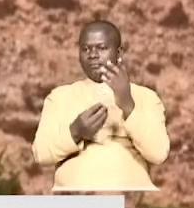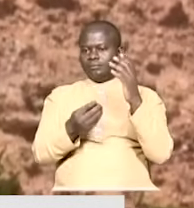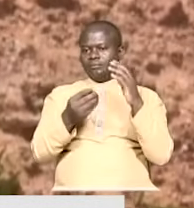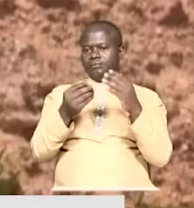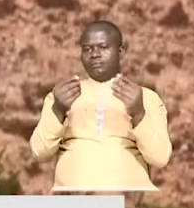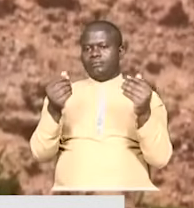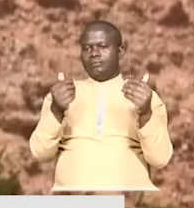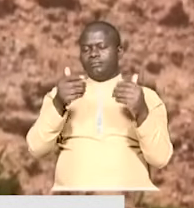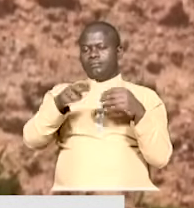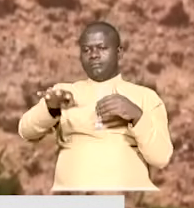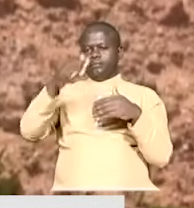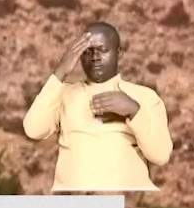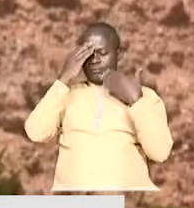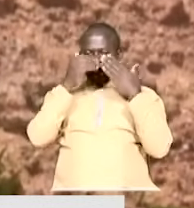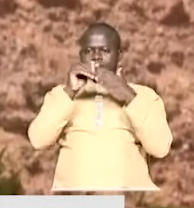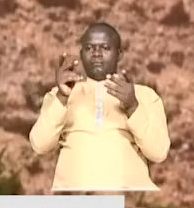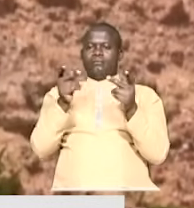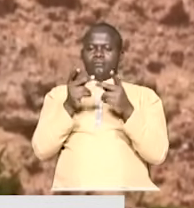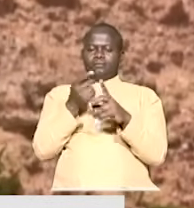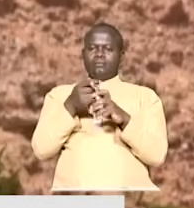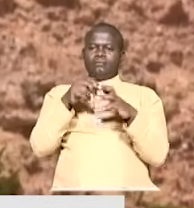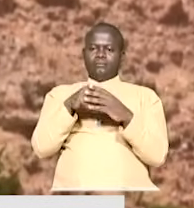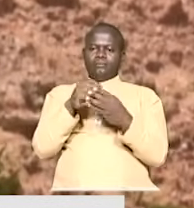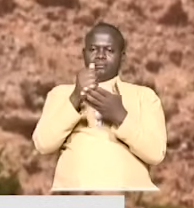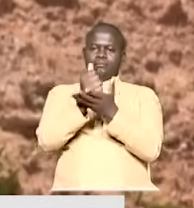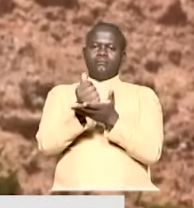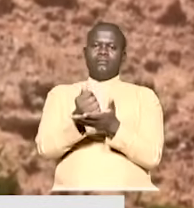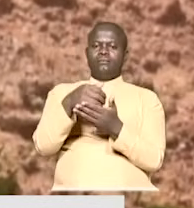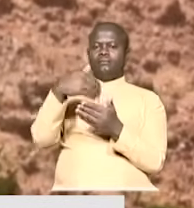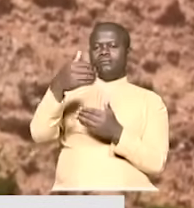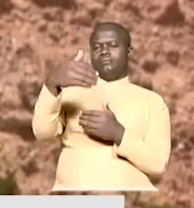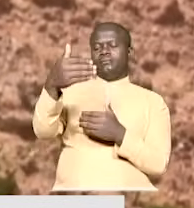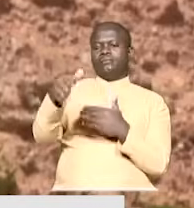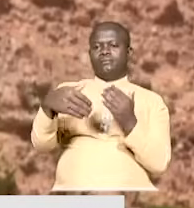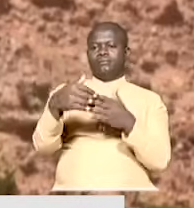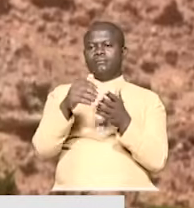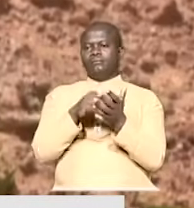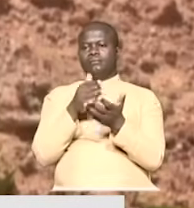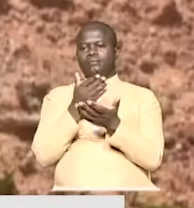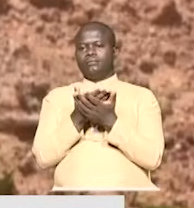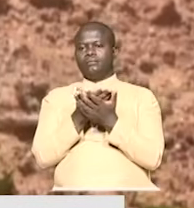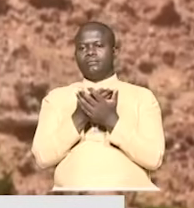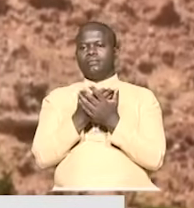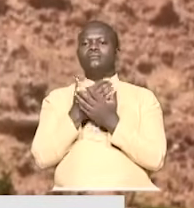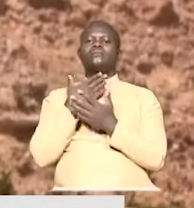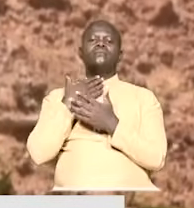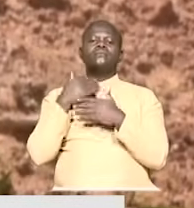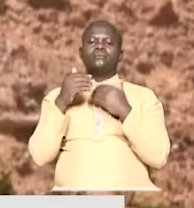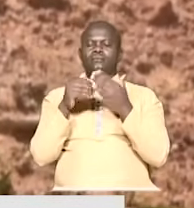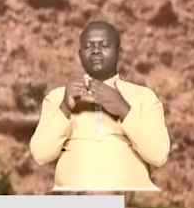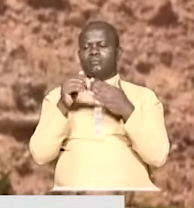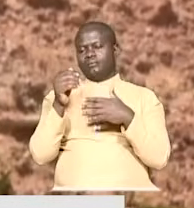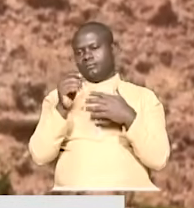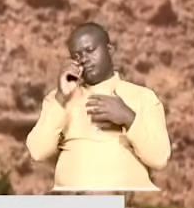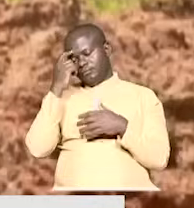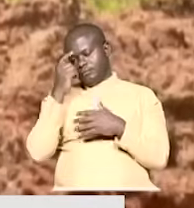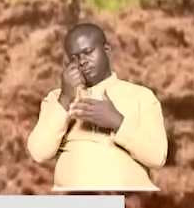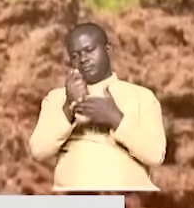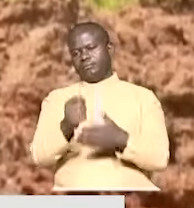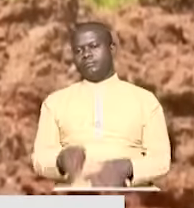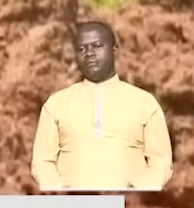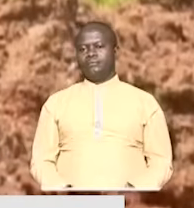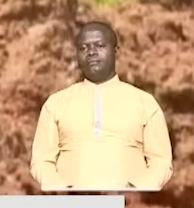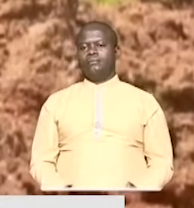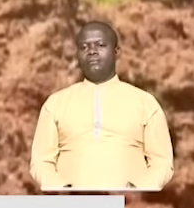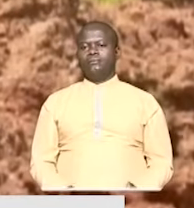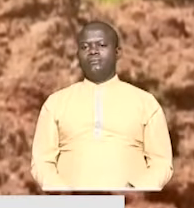n'iyangika ry'iki gishanga kubera ko ariho bakoraga ibatunga umunsi ku wundi rero bakaba bafite icyifuzo yuko leta yagira ikibafasha nk'ubu